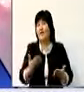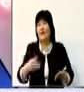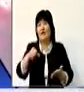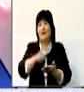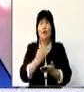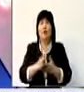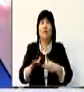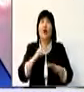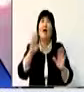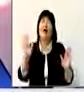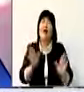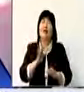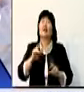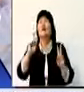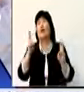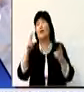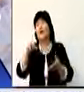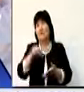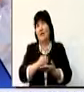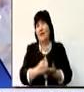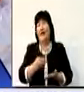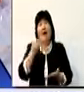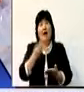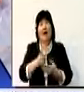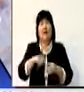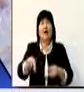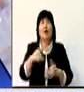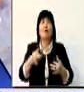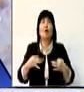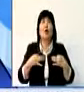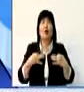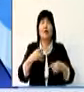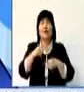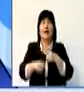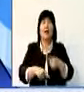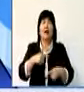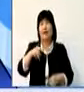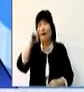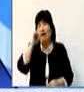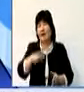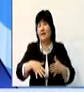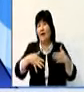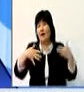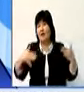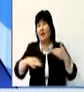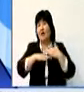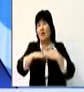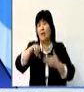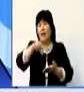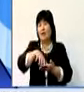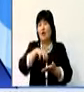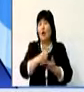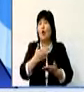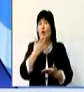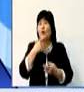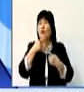болған шарада әнде айтылды, биде биленді. Ардақты ағайын, бүгінгі мереке сан ғасырлар бойы Қазақтың кең байтақ даласында мекен еткен ұлттар